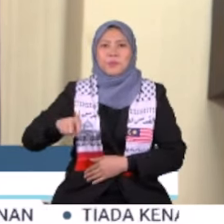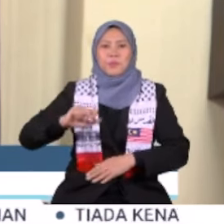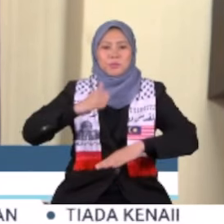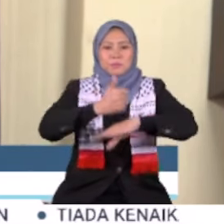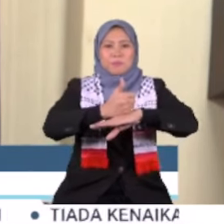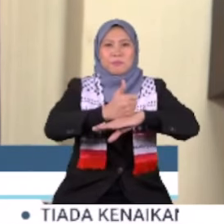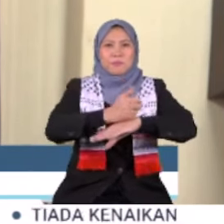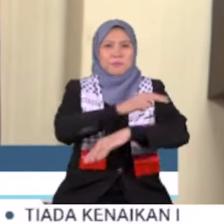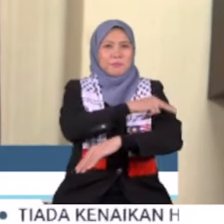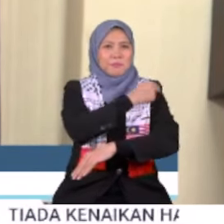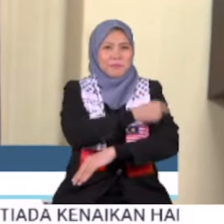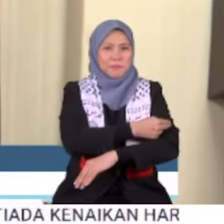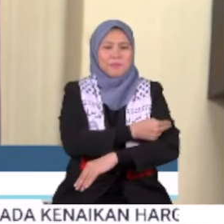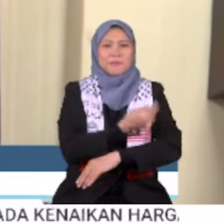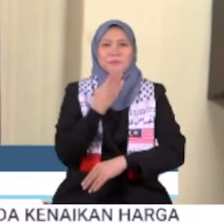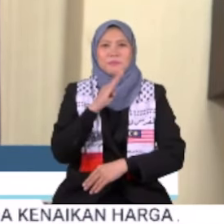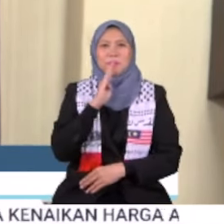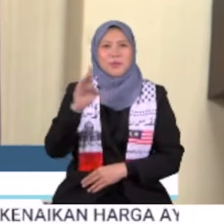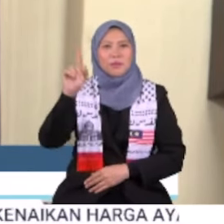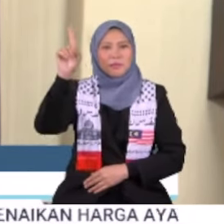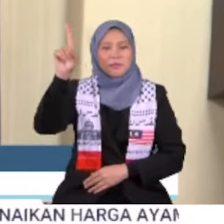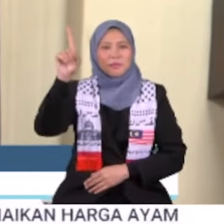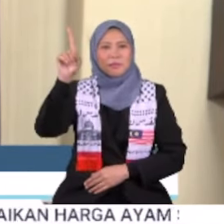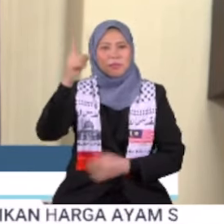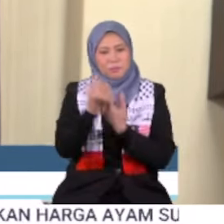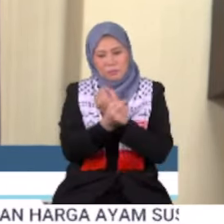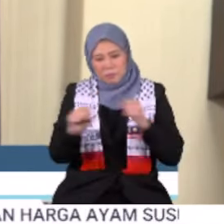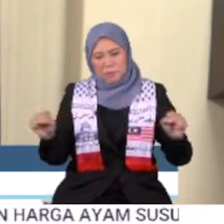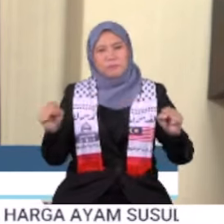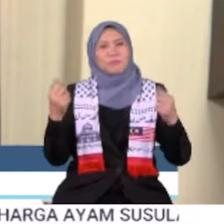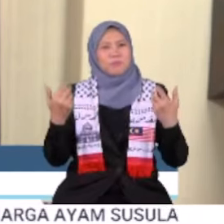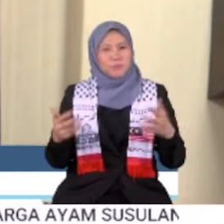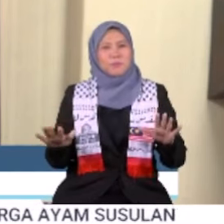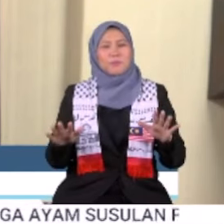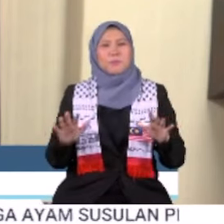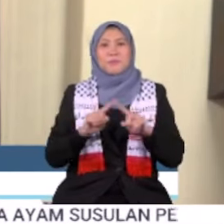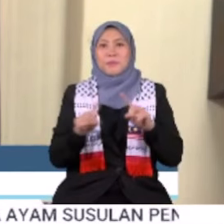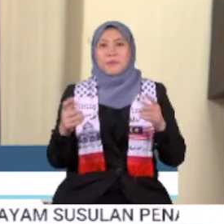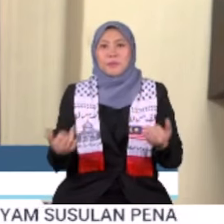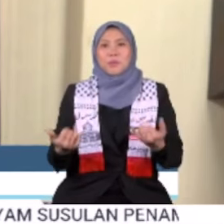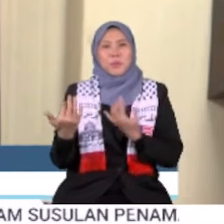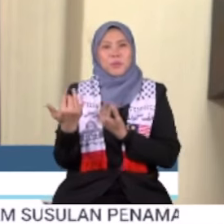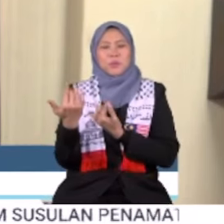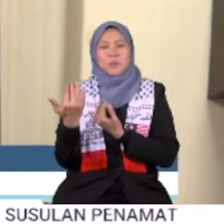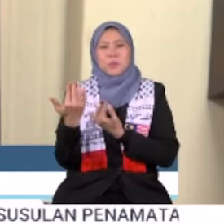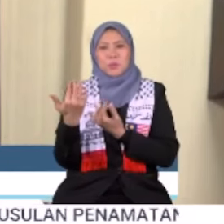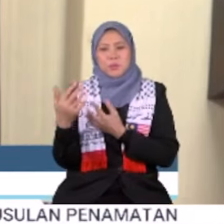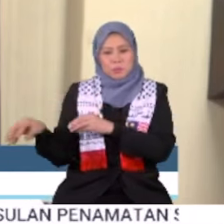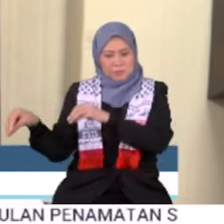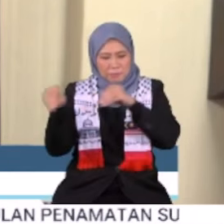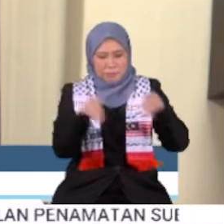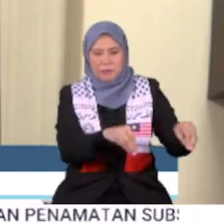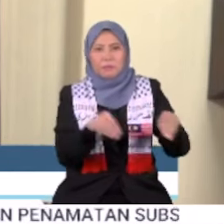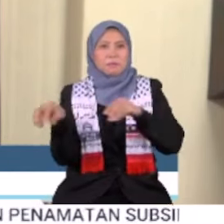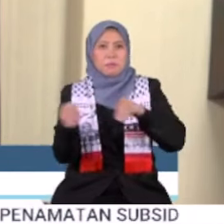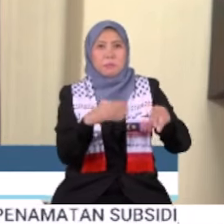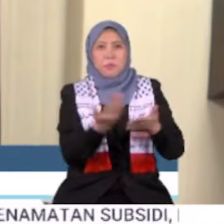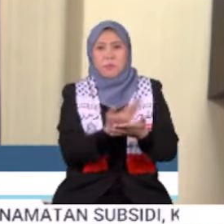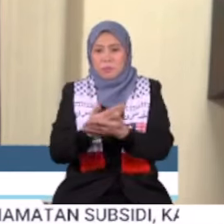sebuah hospital alhamdulillah telah disiapkan. Kita cuma sekarang ni menanti untuk pembinaan dimulakanlah,